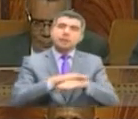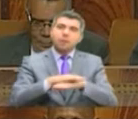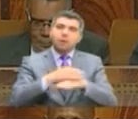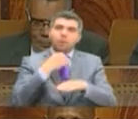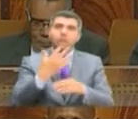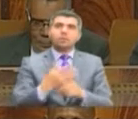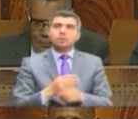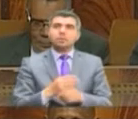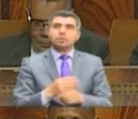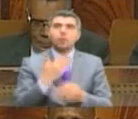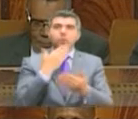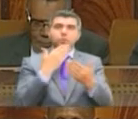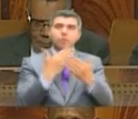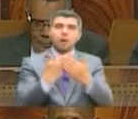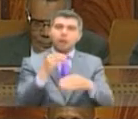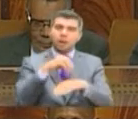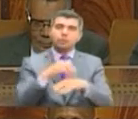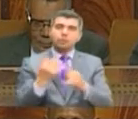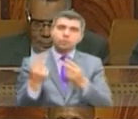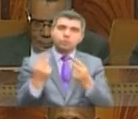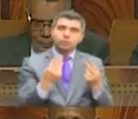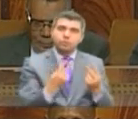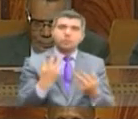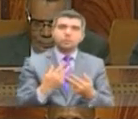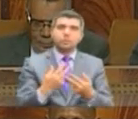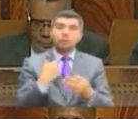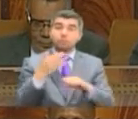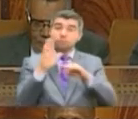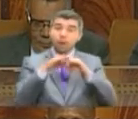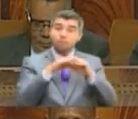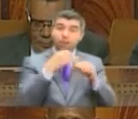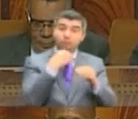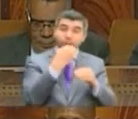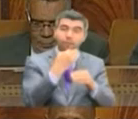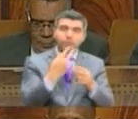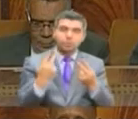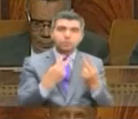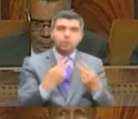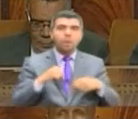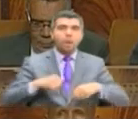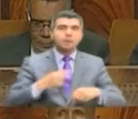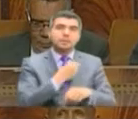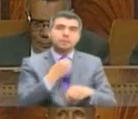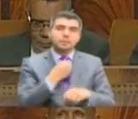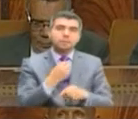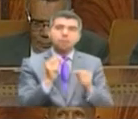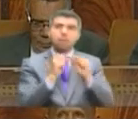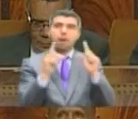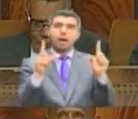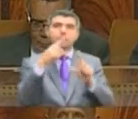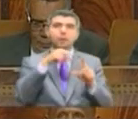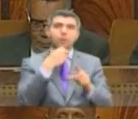ونشكركم على تلبيه هذه الدعوه كلما يعني كنا محتاجين لتوضيح امر ما للراي